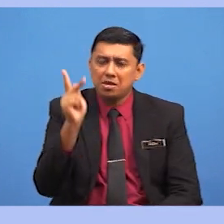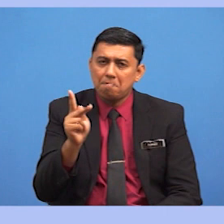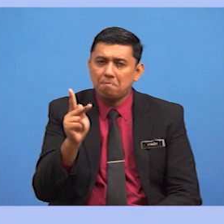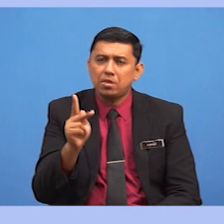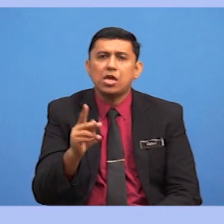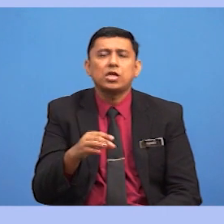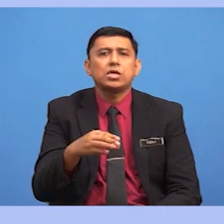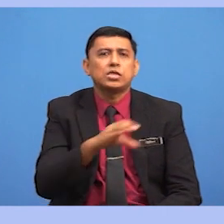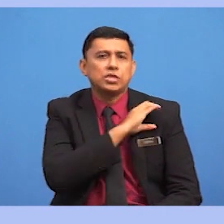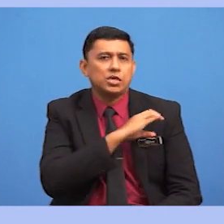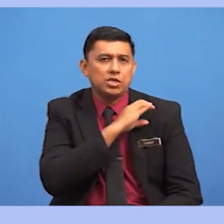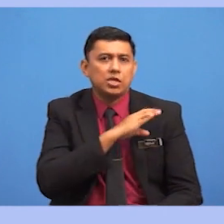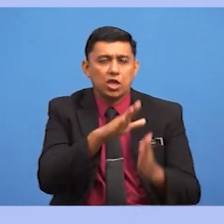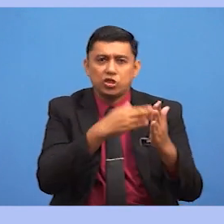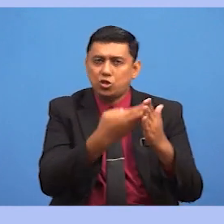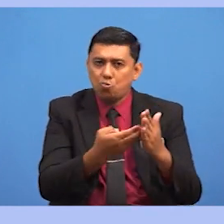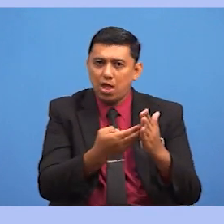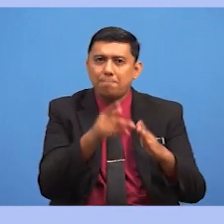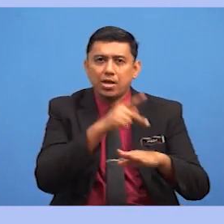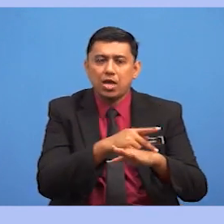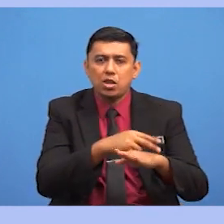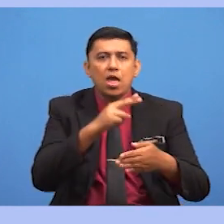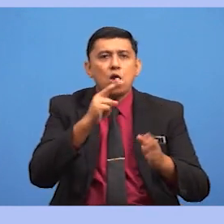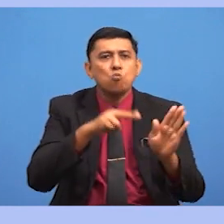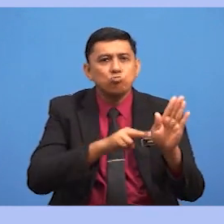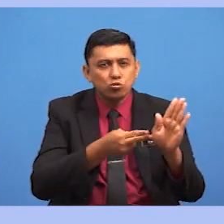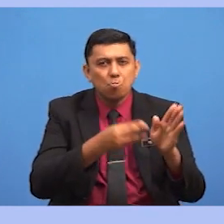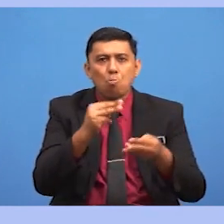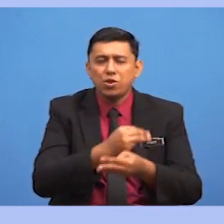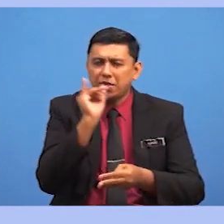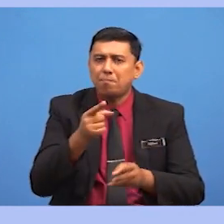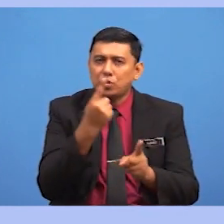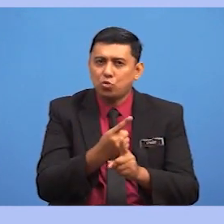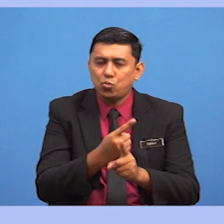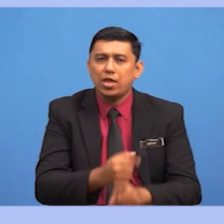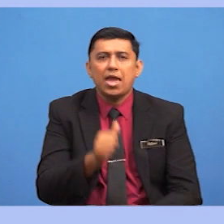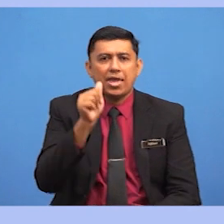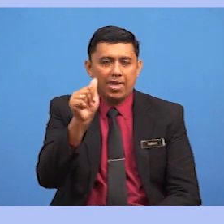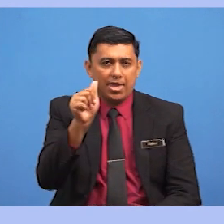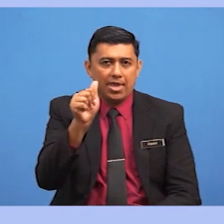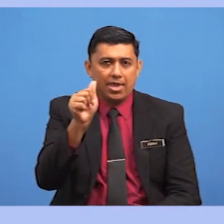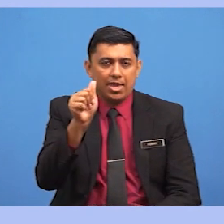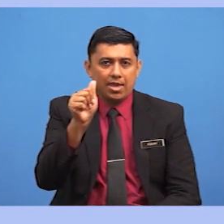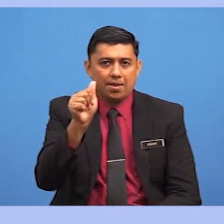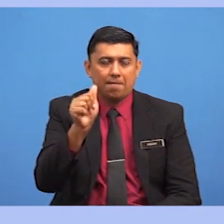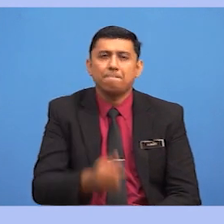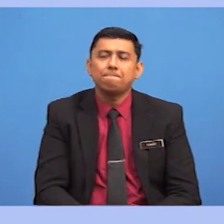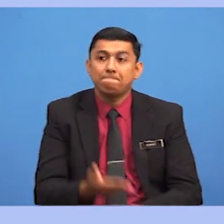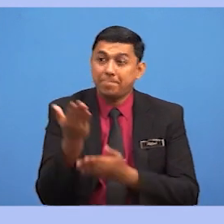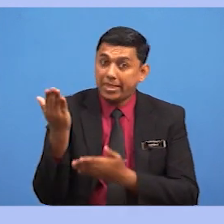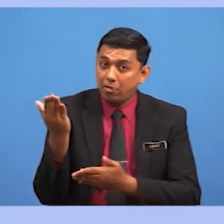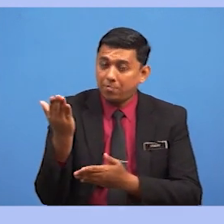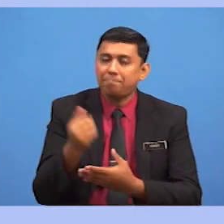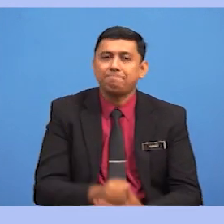manakah merupakan ciri jadual berkala unsur moden yang betul? A. Sifat logam semakin